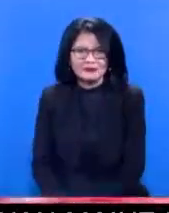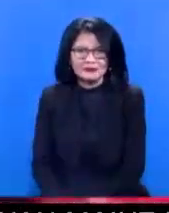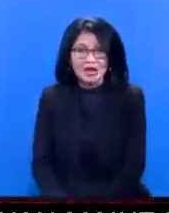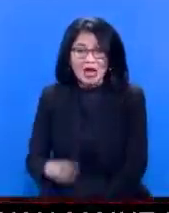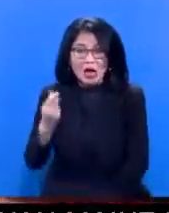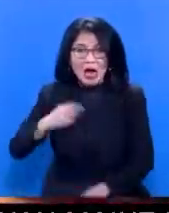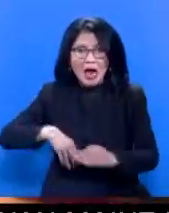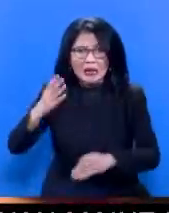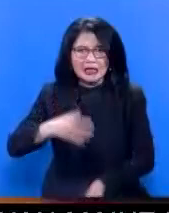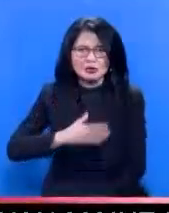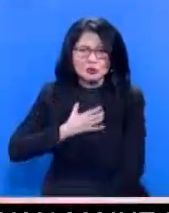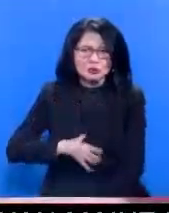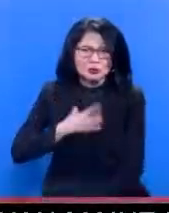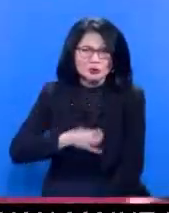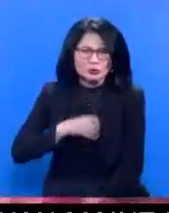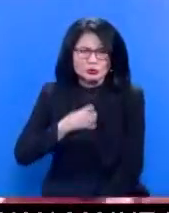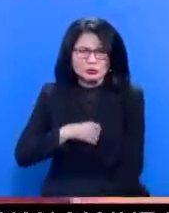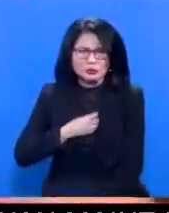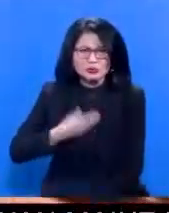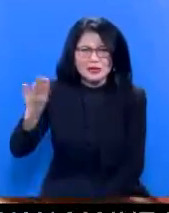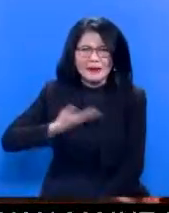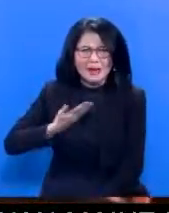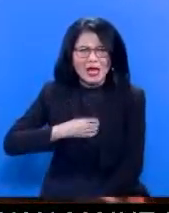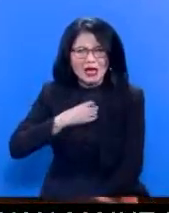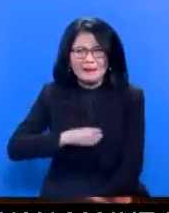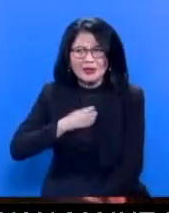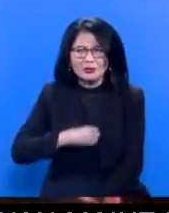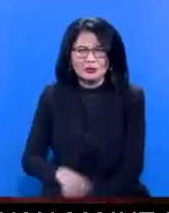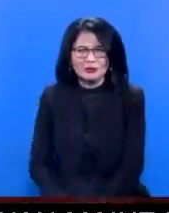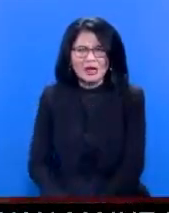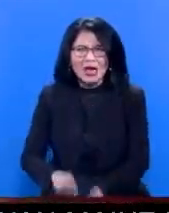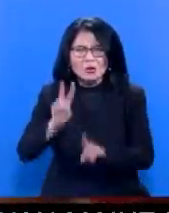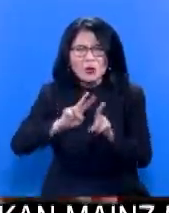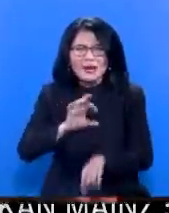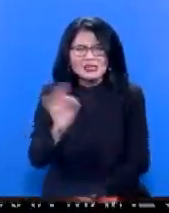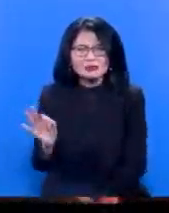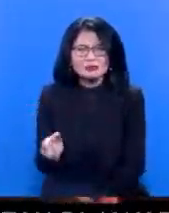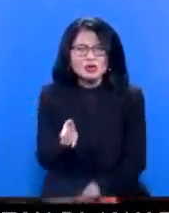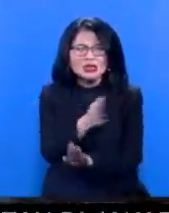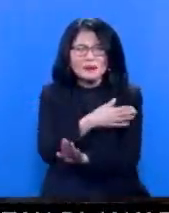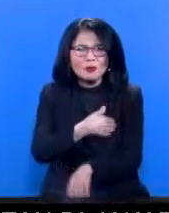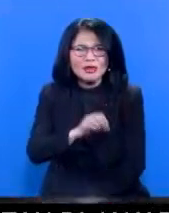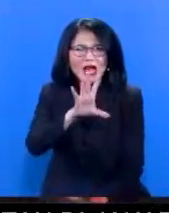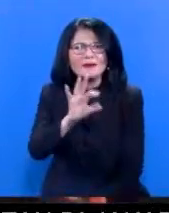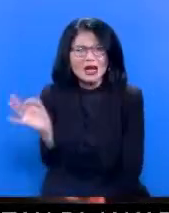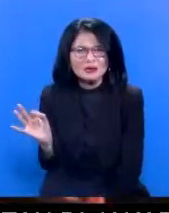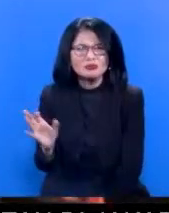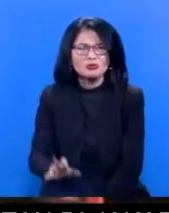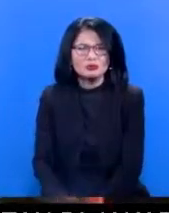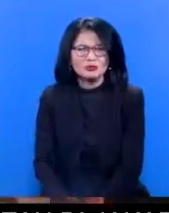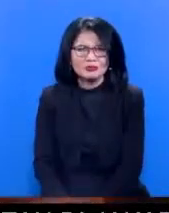ini dikeluhkan sejumlah pelanggan tahu dan tempe. 12.000. Biasanya harga berapa? 5.000 kalau enggak